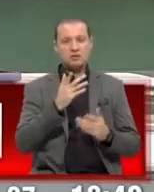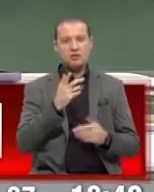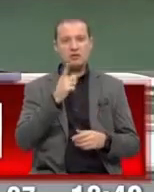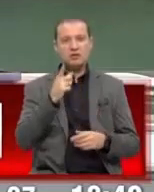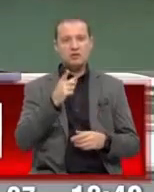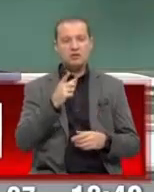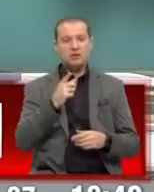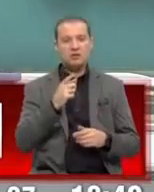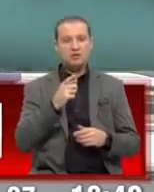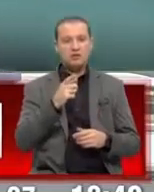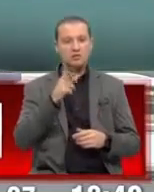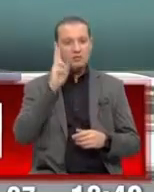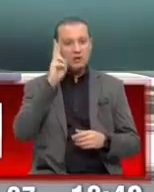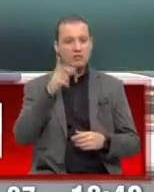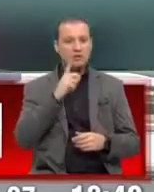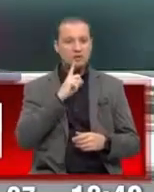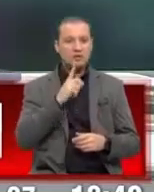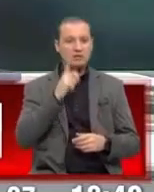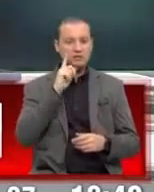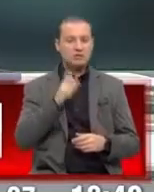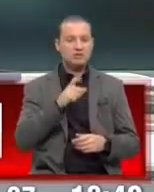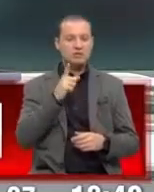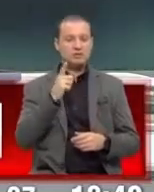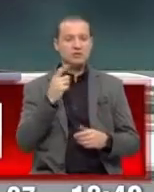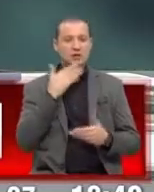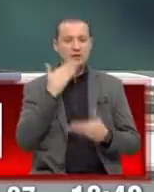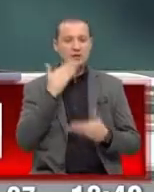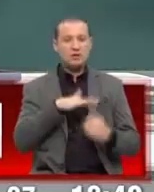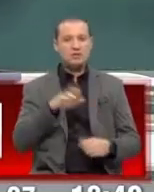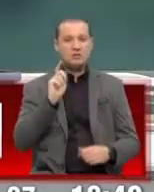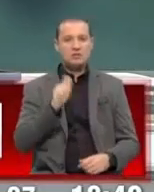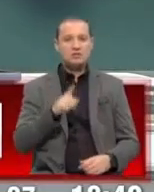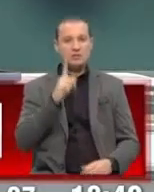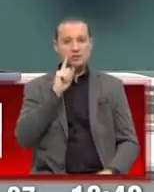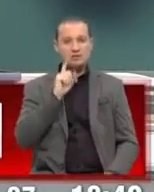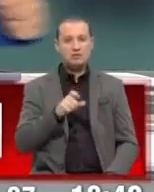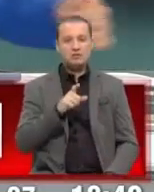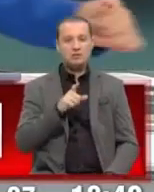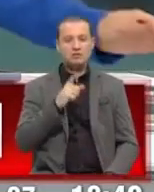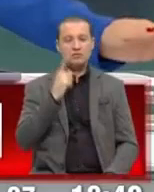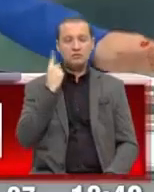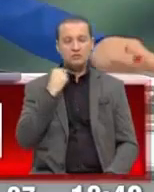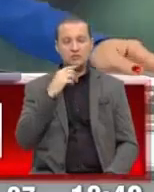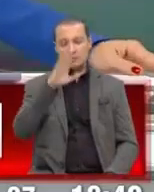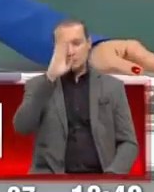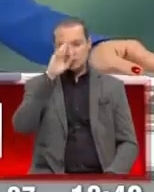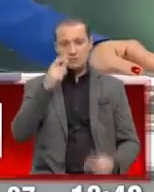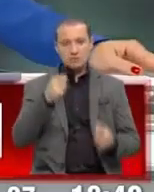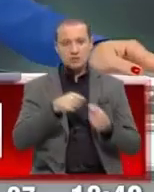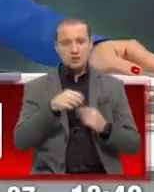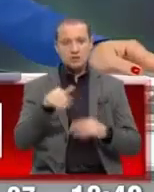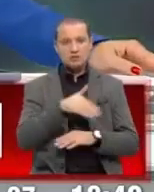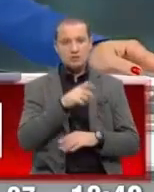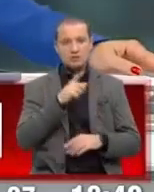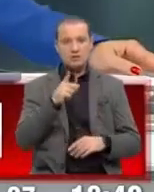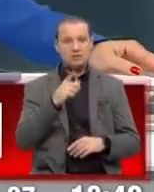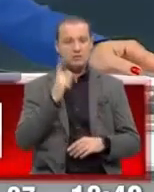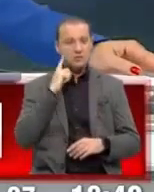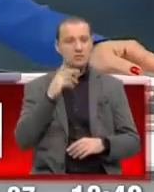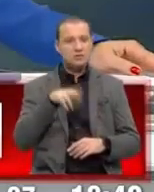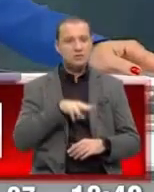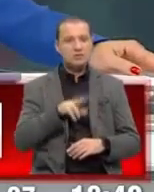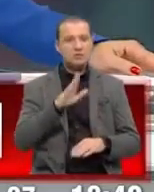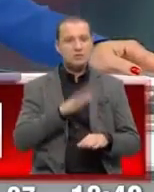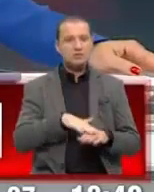haliyle trafik canavarı denir o kişiye. Saydıklarımızın hepsini yaptı bir zanlı. Dün İstanbul Bağdat Caddesi'nde vızır vızır işleyen